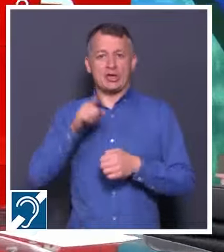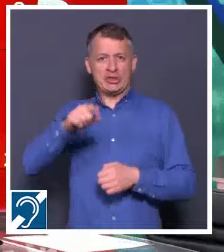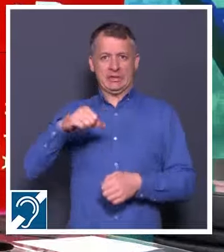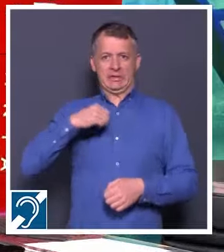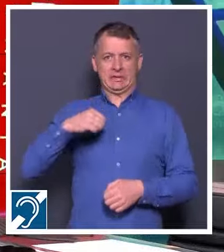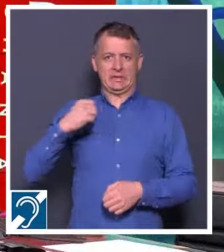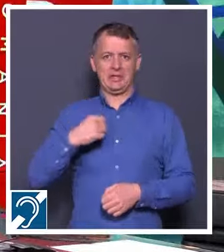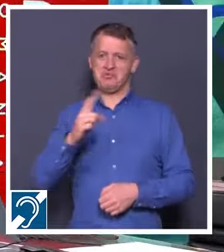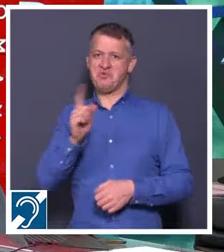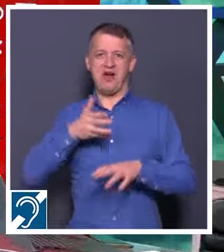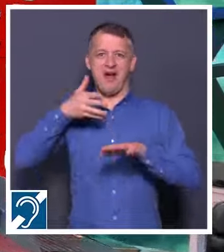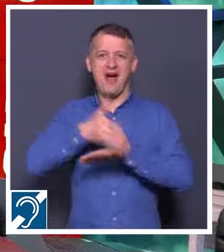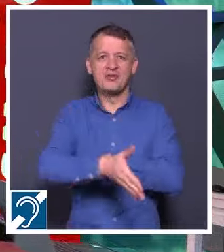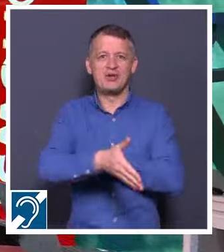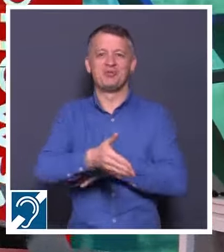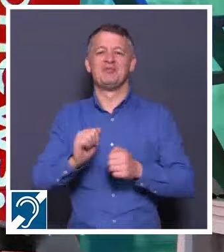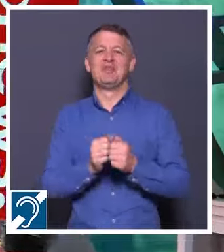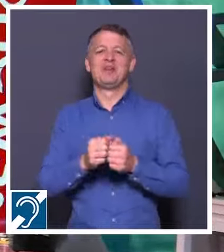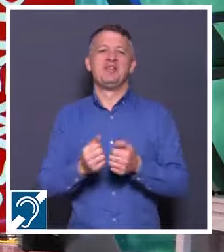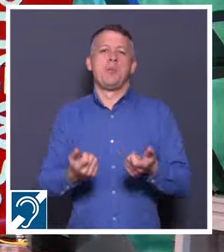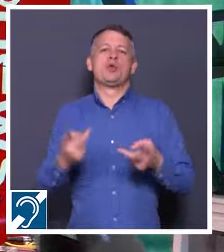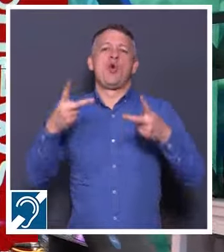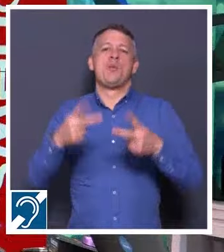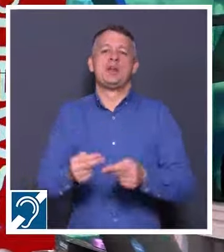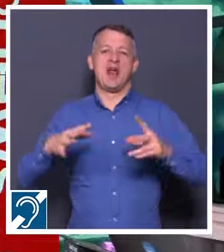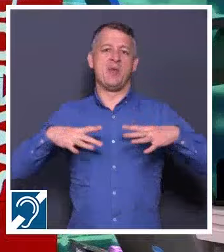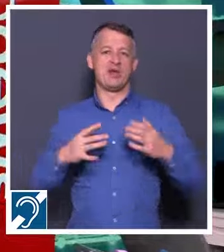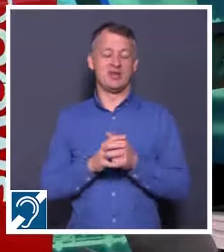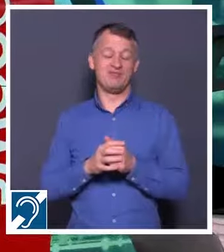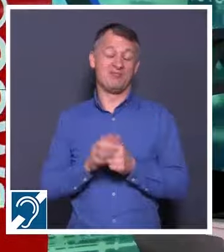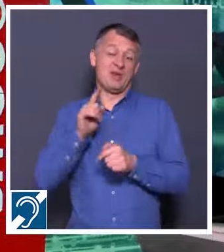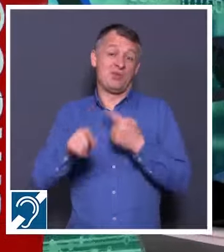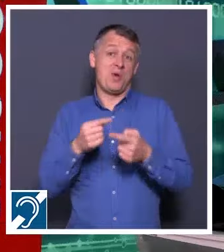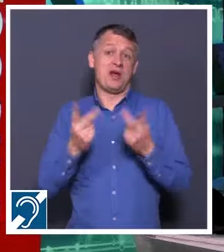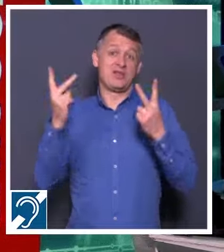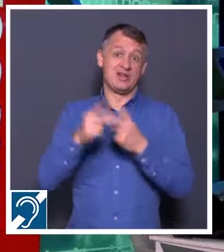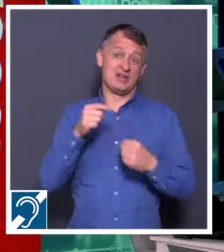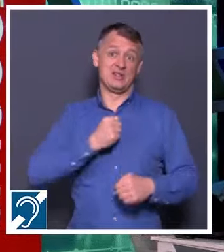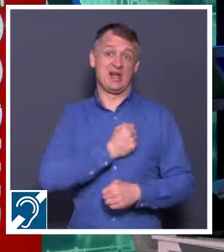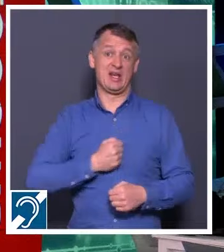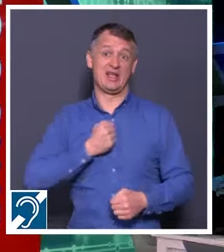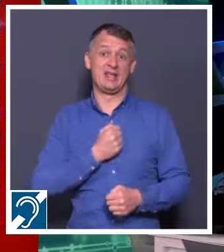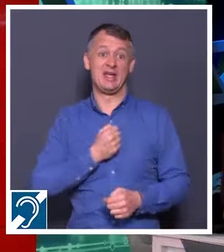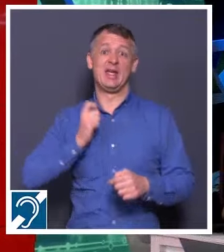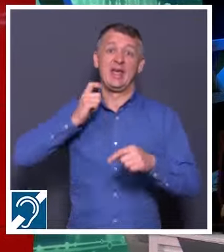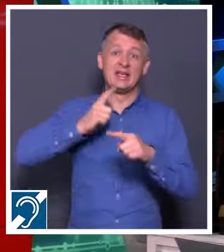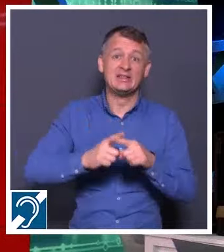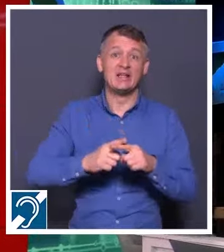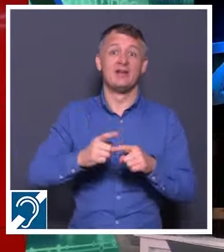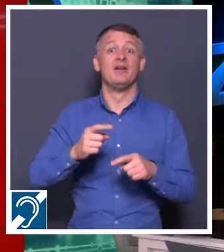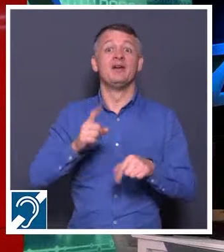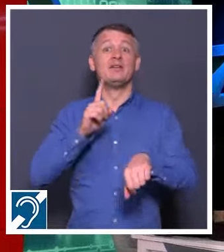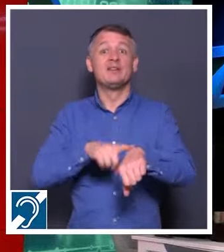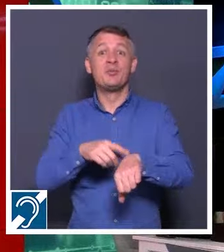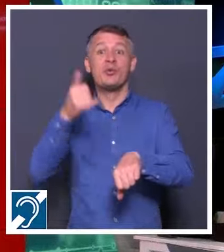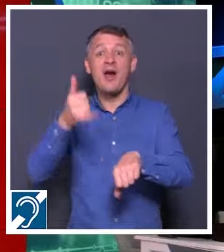fericire, n-au trecut printr-o privare de libertate, că dintr-o dată și-ar da seama și-ar începe să regrete exact vremurile de astăzi